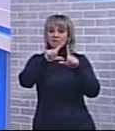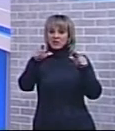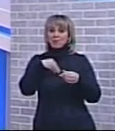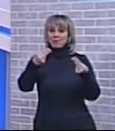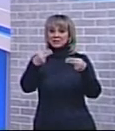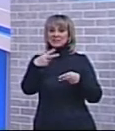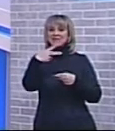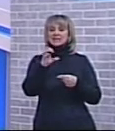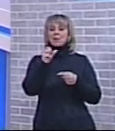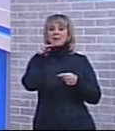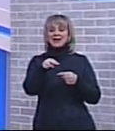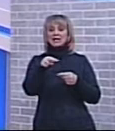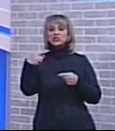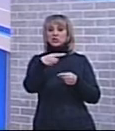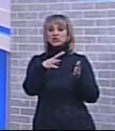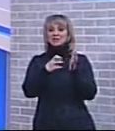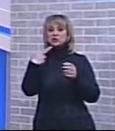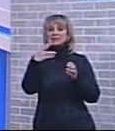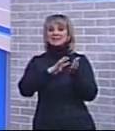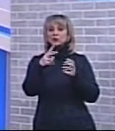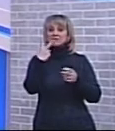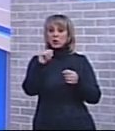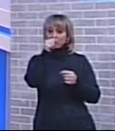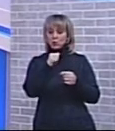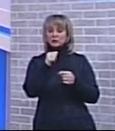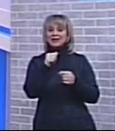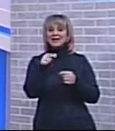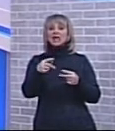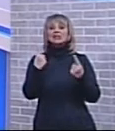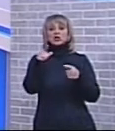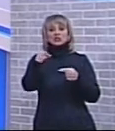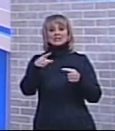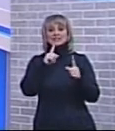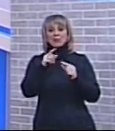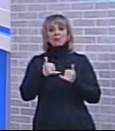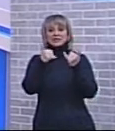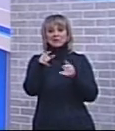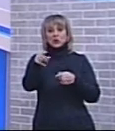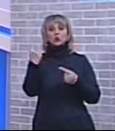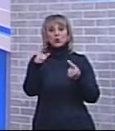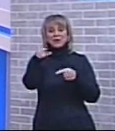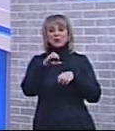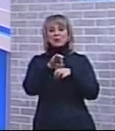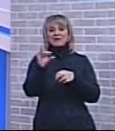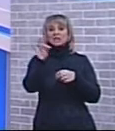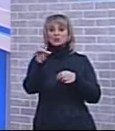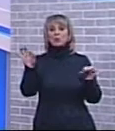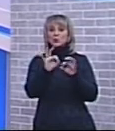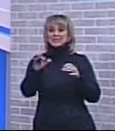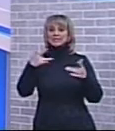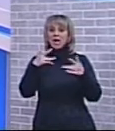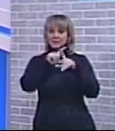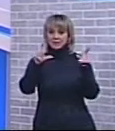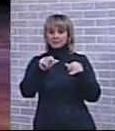был подписан 20 апреля 1992 года. Торжественное собрание, посвященное юбилею, провели в Ростовском